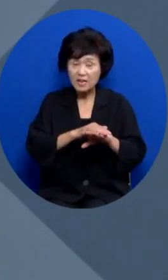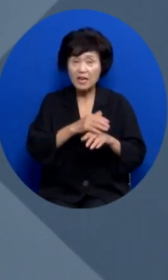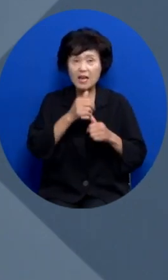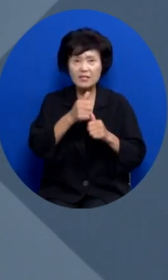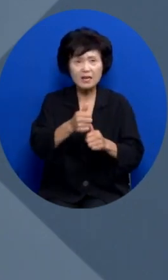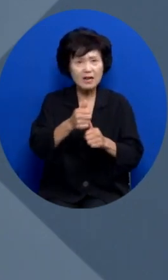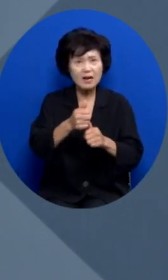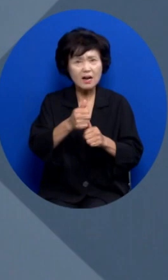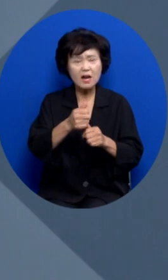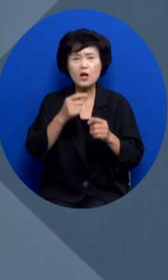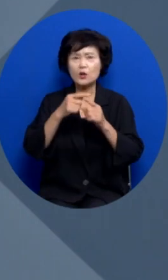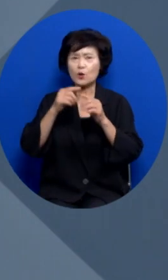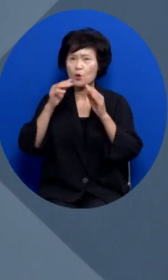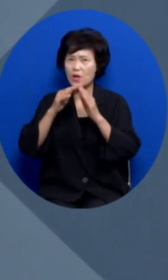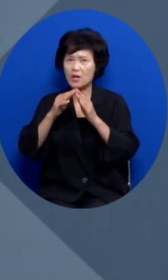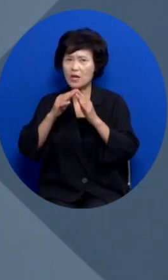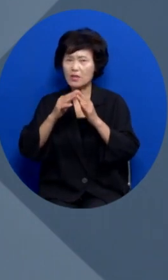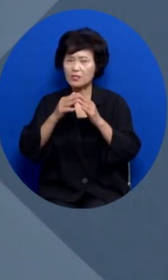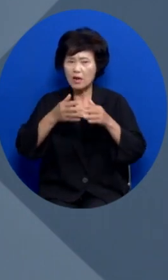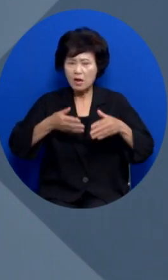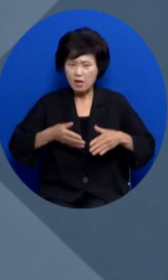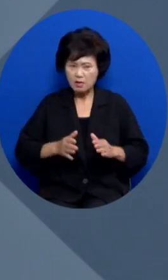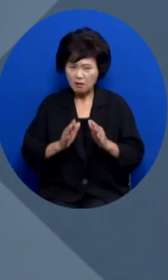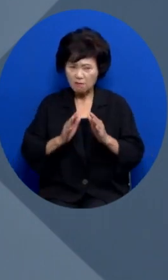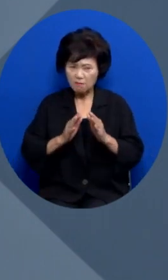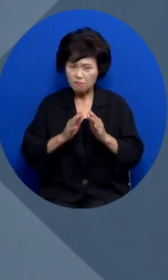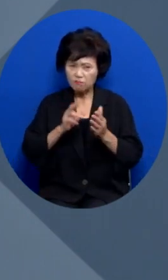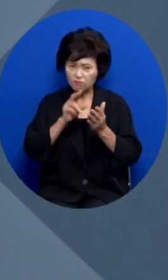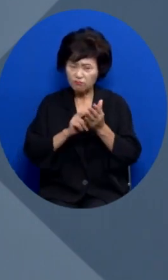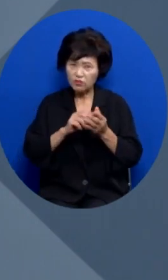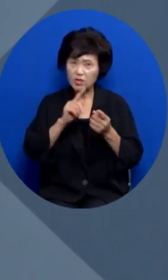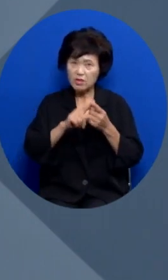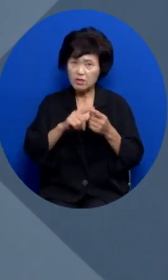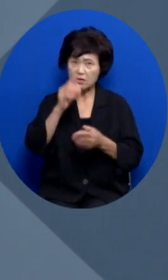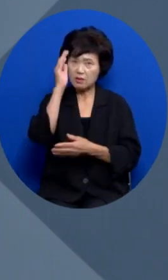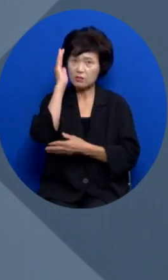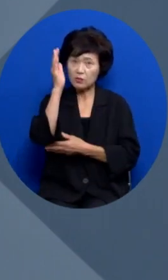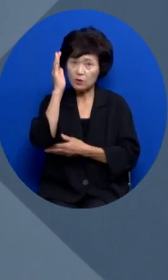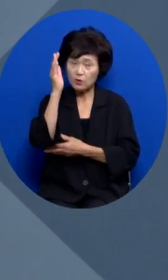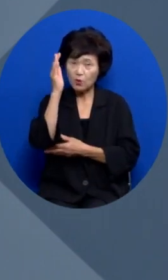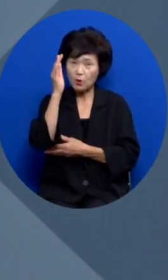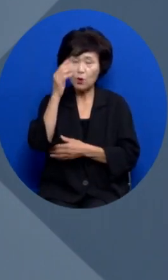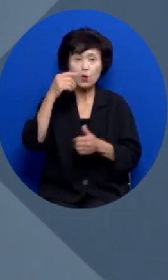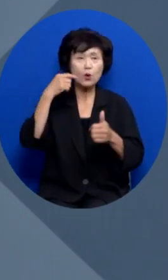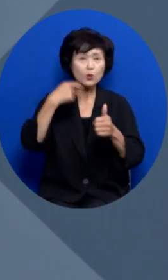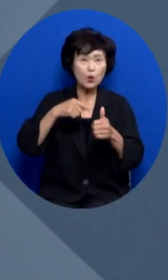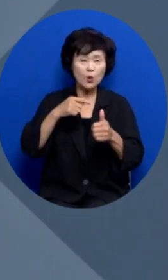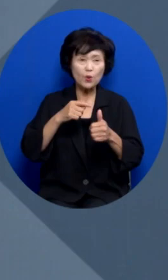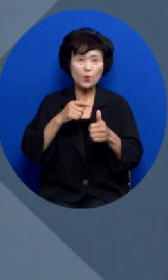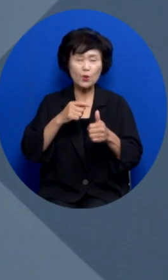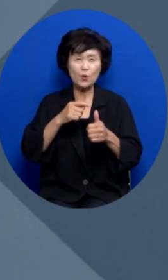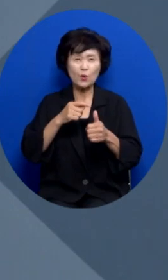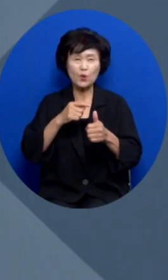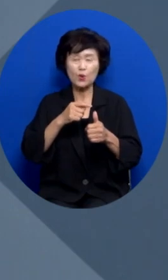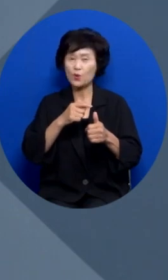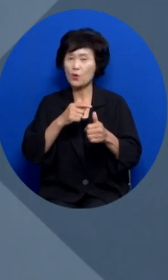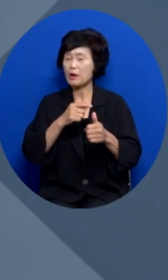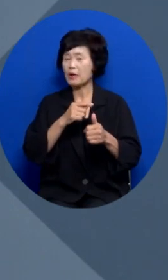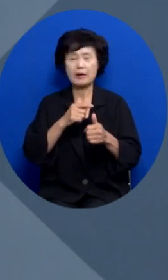흐름에 따라서 교회가 출산에 대한 설교라든가 교육 강조를 하지 않았다는